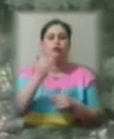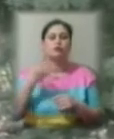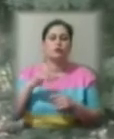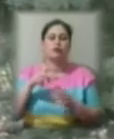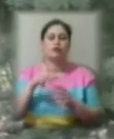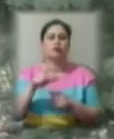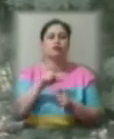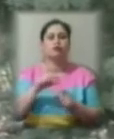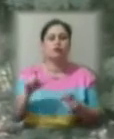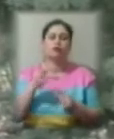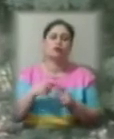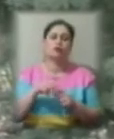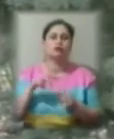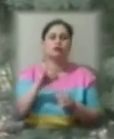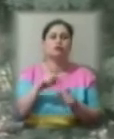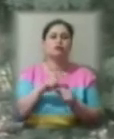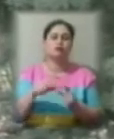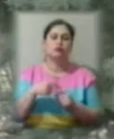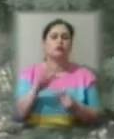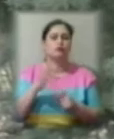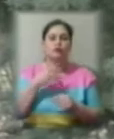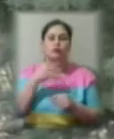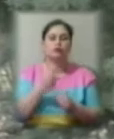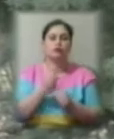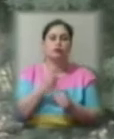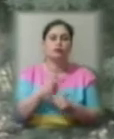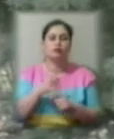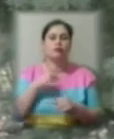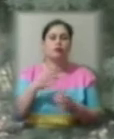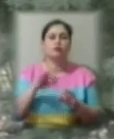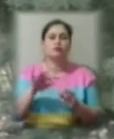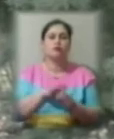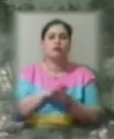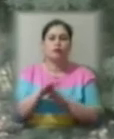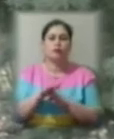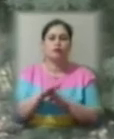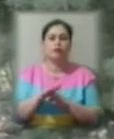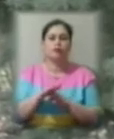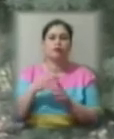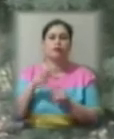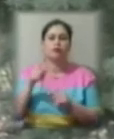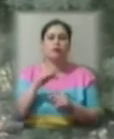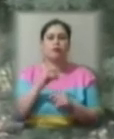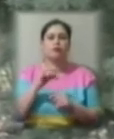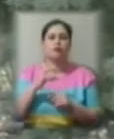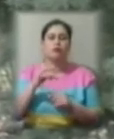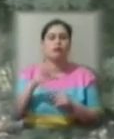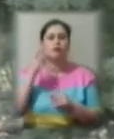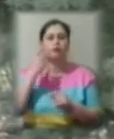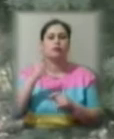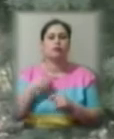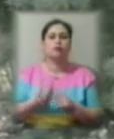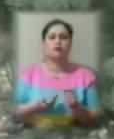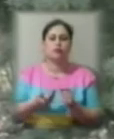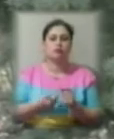как лучше будет сделать. И рассказал мне полностью той микрорайон Киева, где я живу, с названием